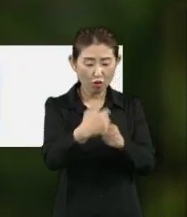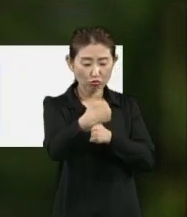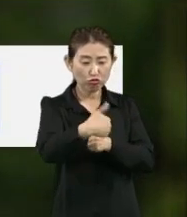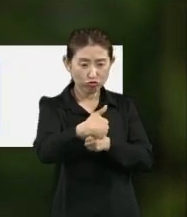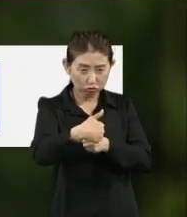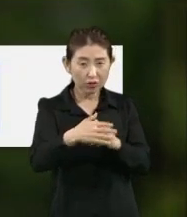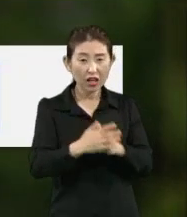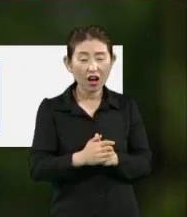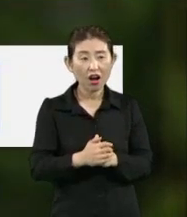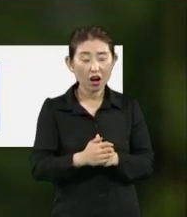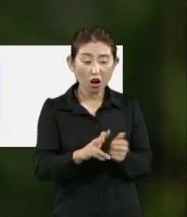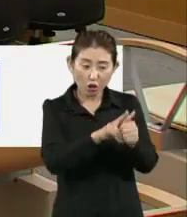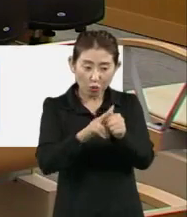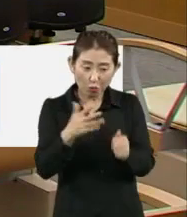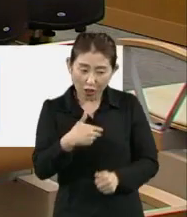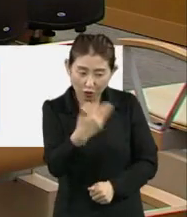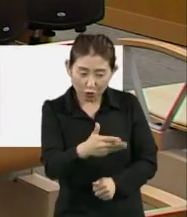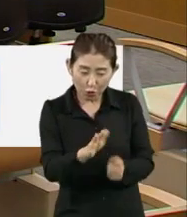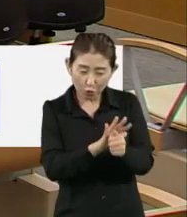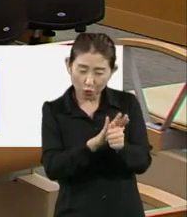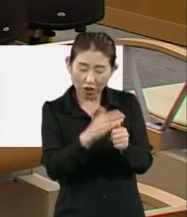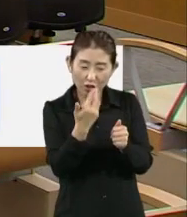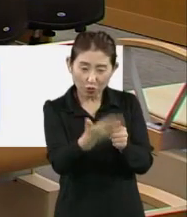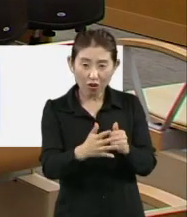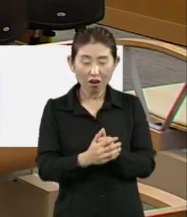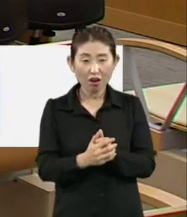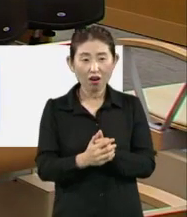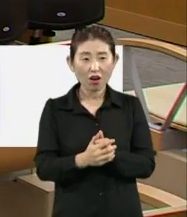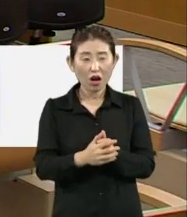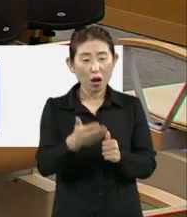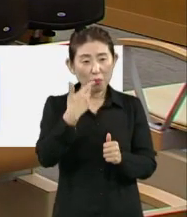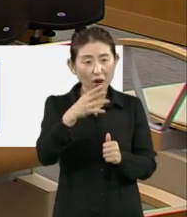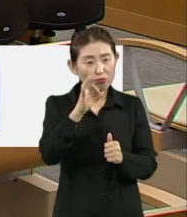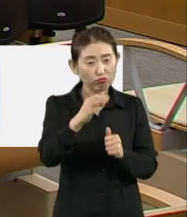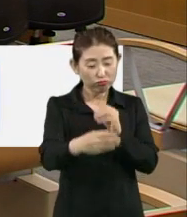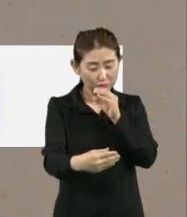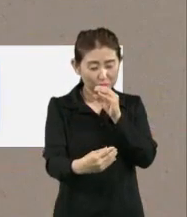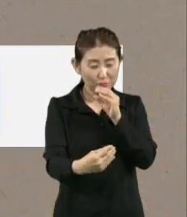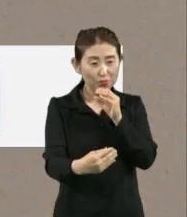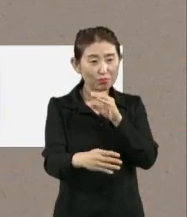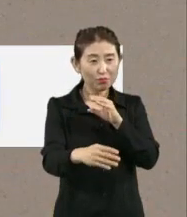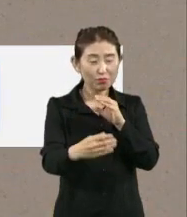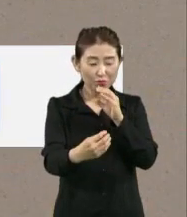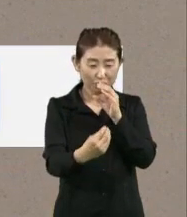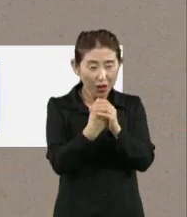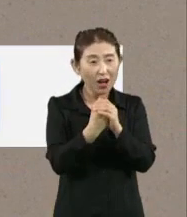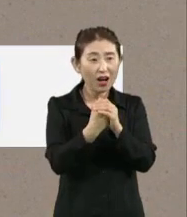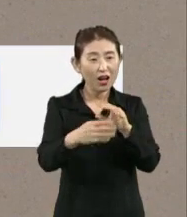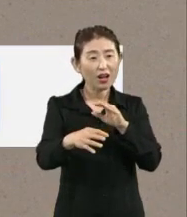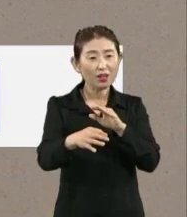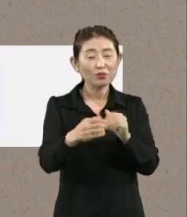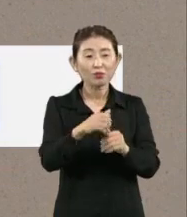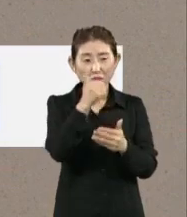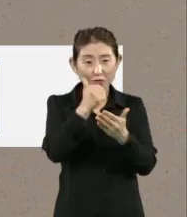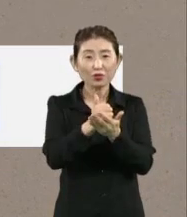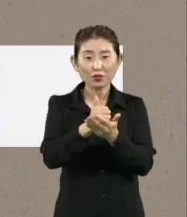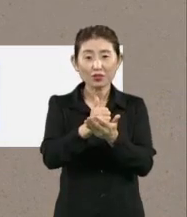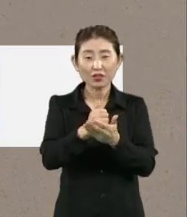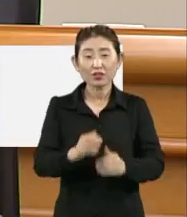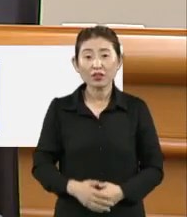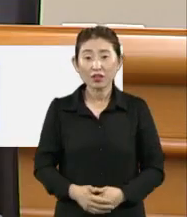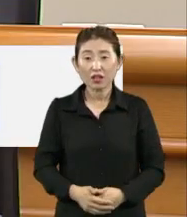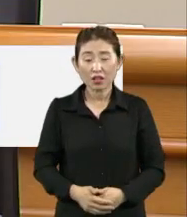받고 수사 정보와 편의를 제공하고 수백만 원 상당의 식사 접대를 받은 혐의로 재판에 넘겨졌습니다.